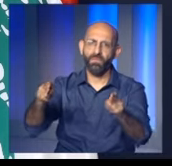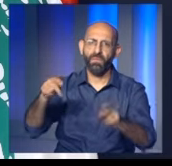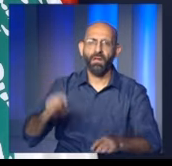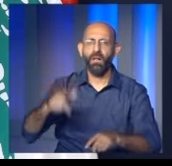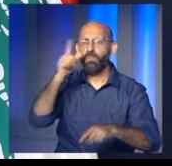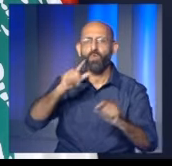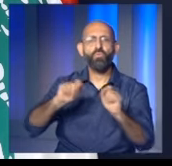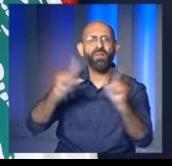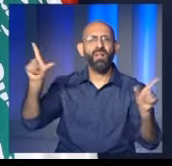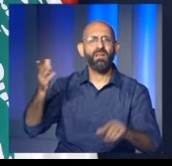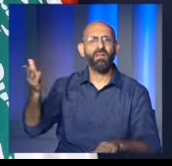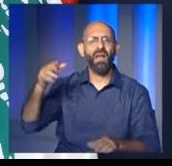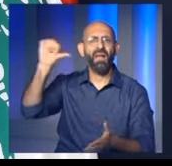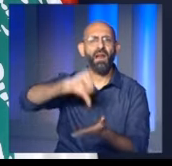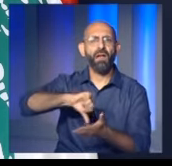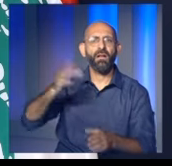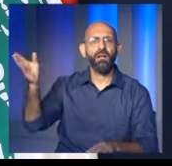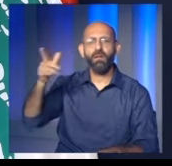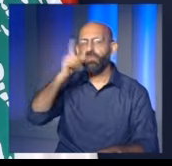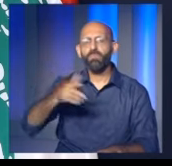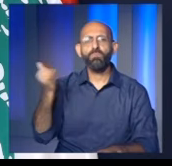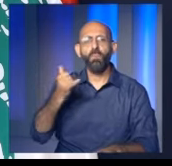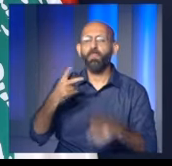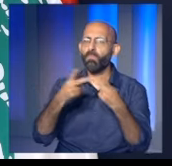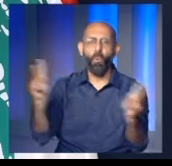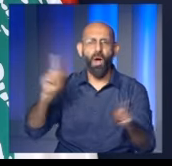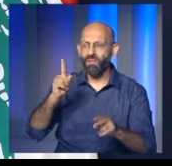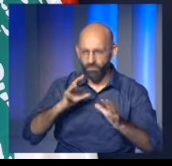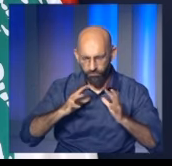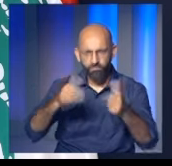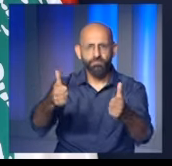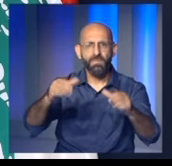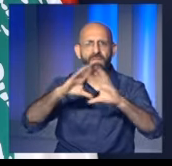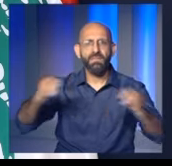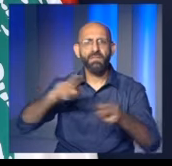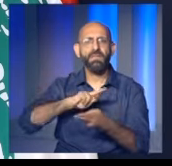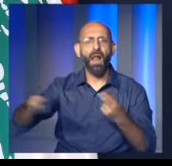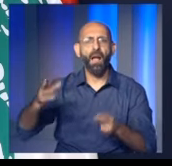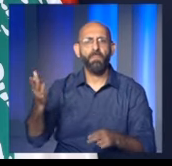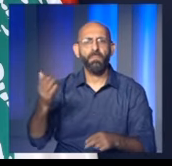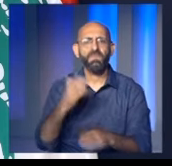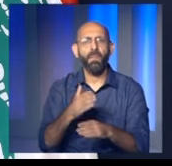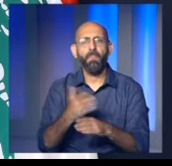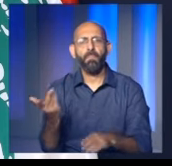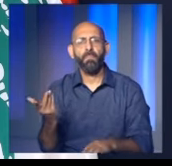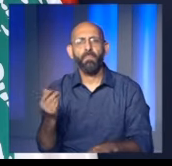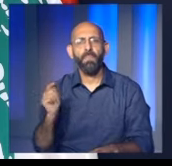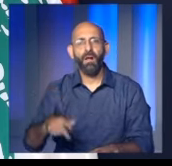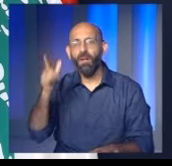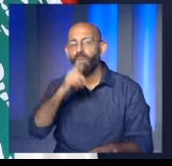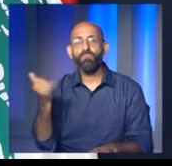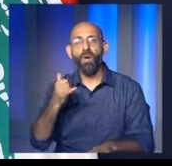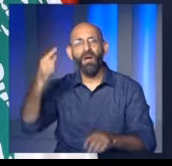للموقف الإيراني الذي استبق كل النتائج بإعلان رفض أي وساطات لوقف المجازر الدائرة، فيما